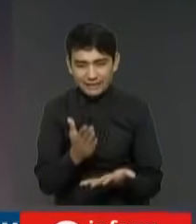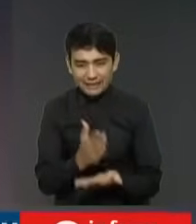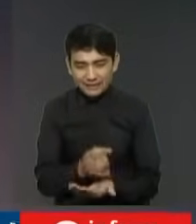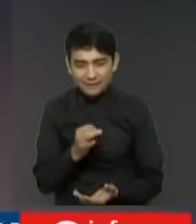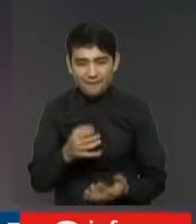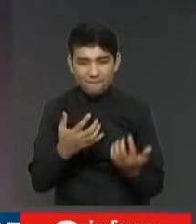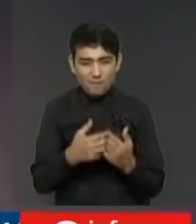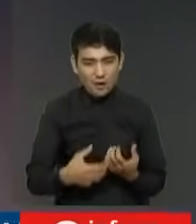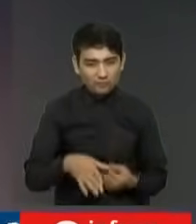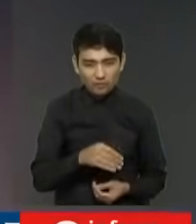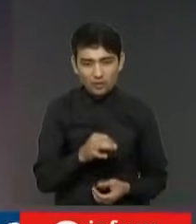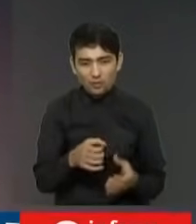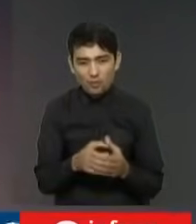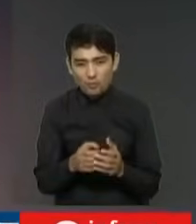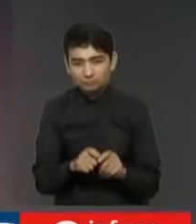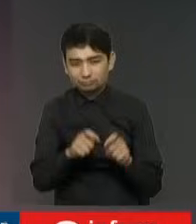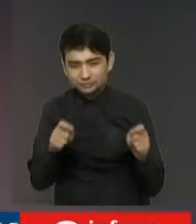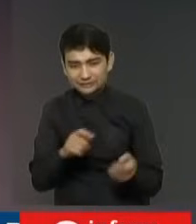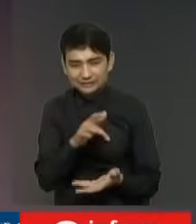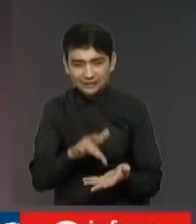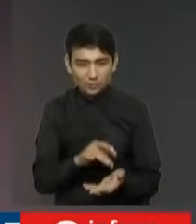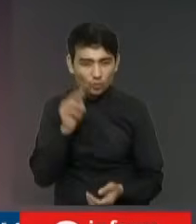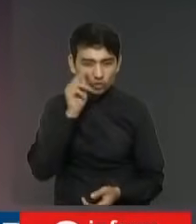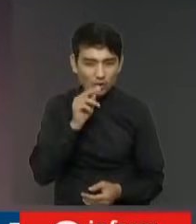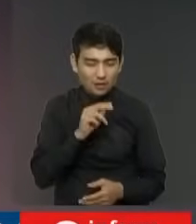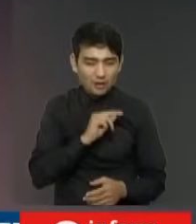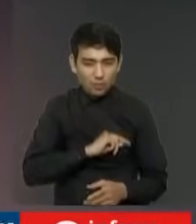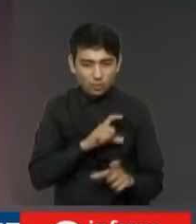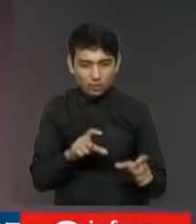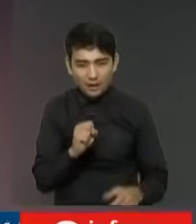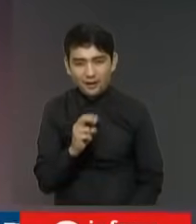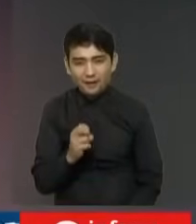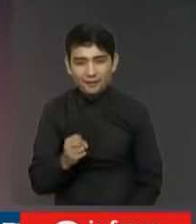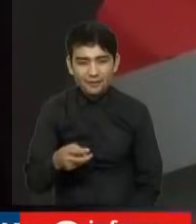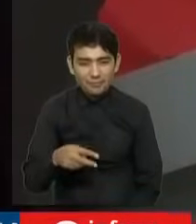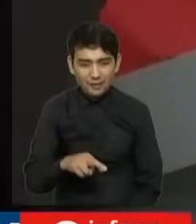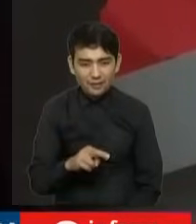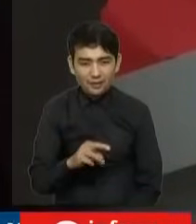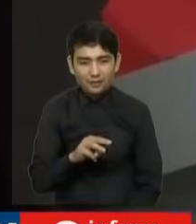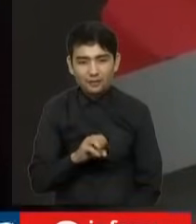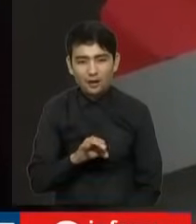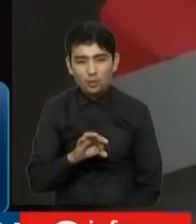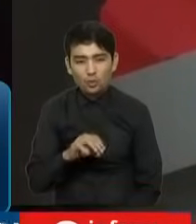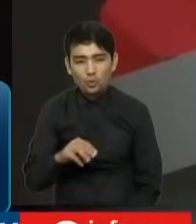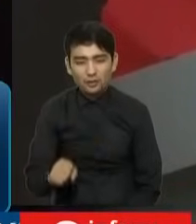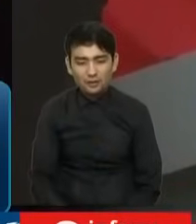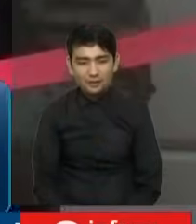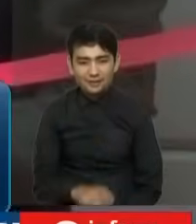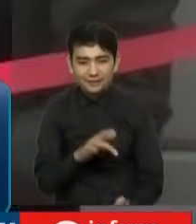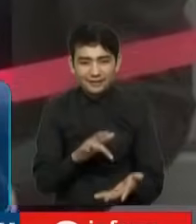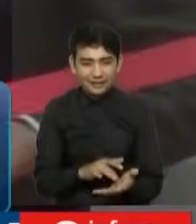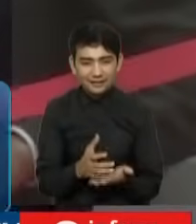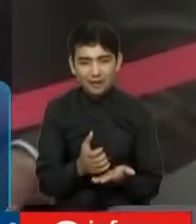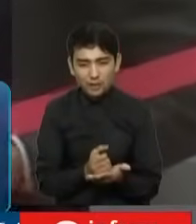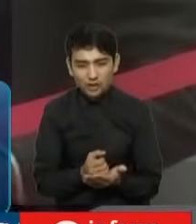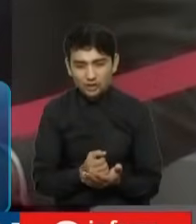Также компания запустила уникальный центр обучения персонала «Академия Тойота». Центр дистрибуции запасных частей